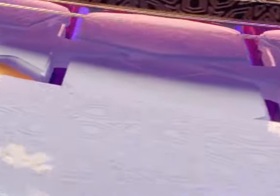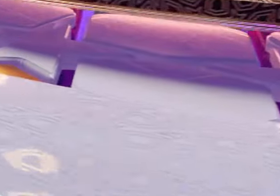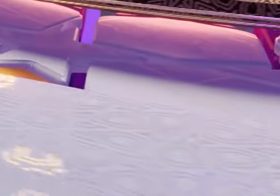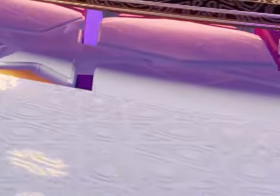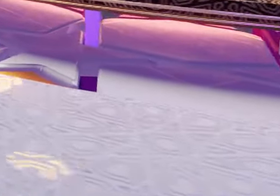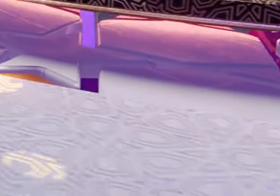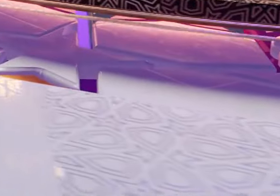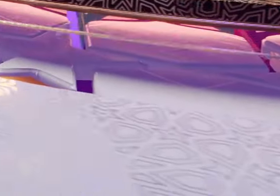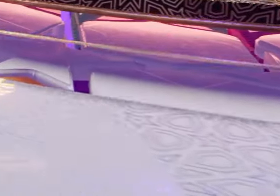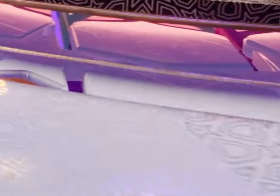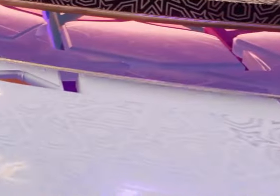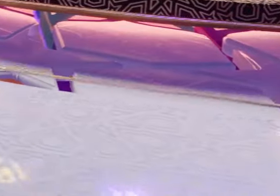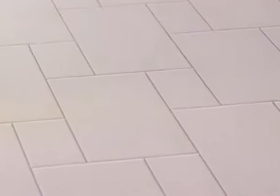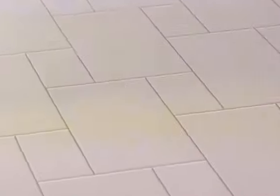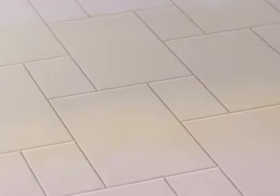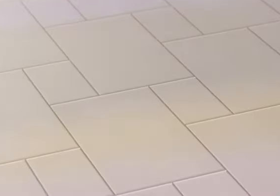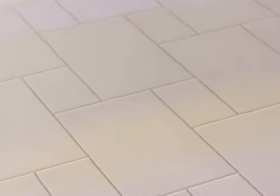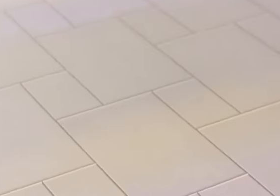Waj'alhu lana